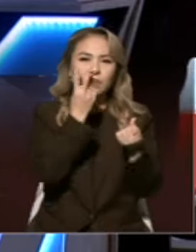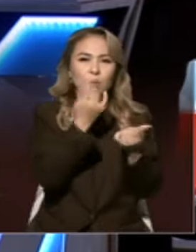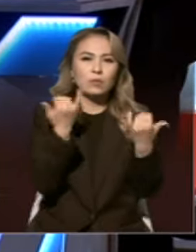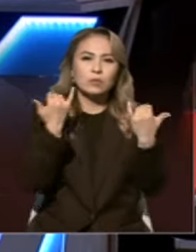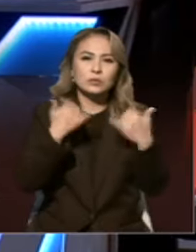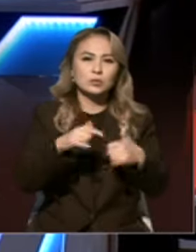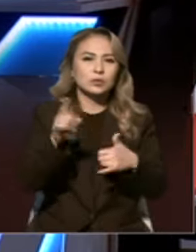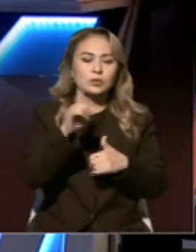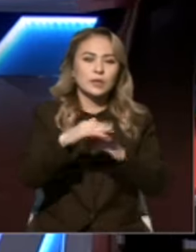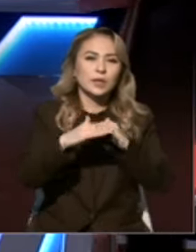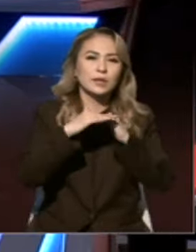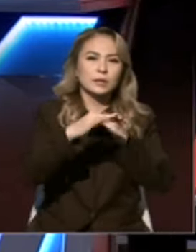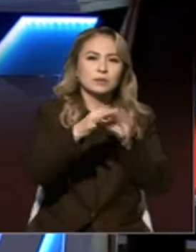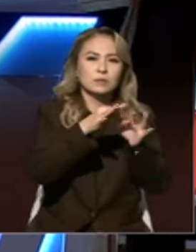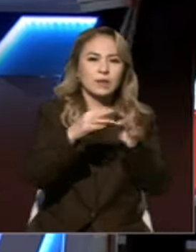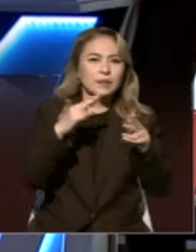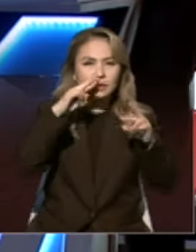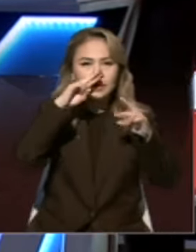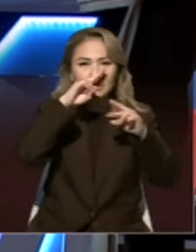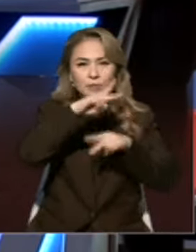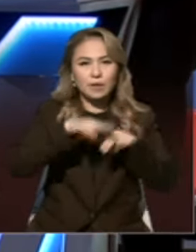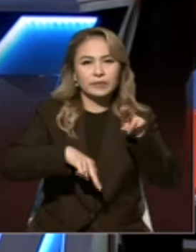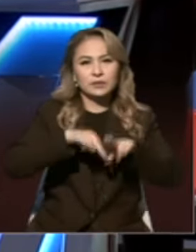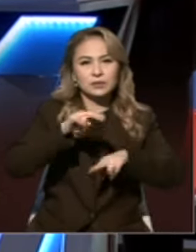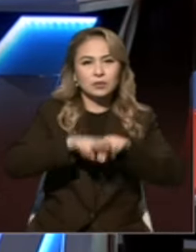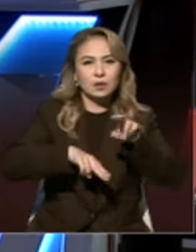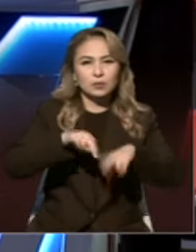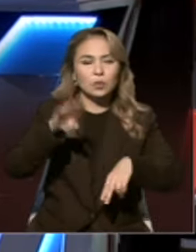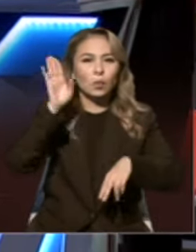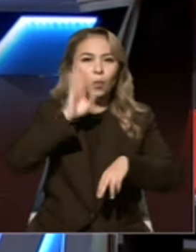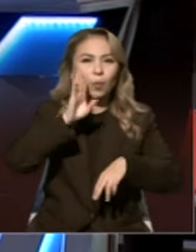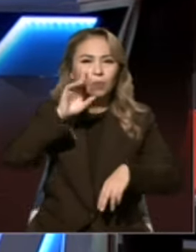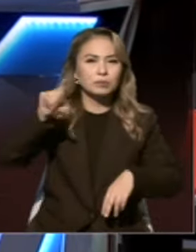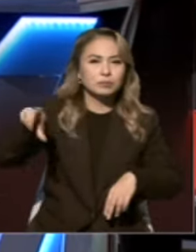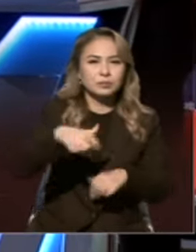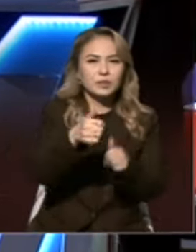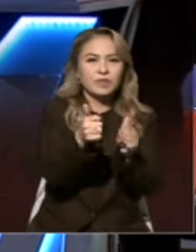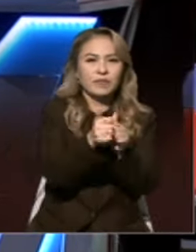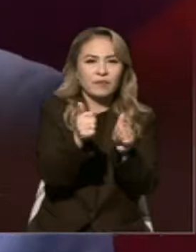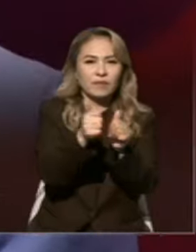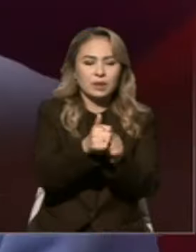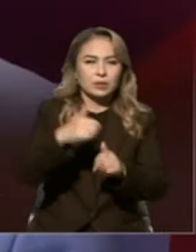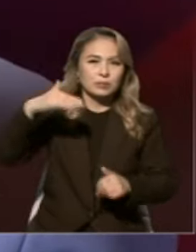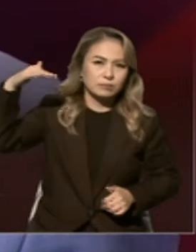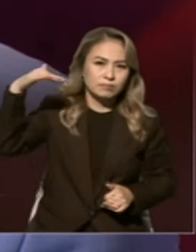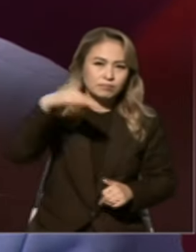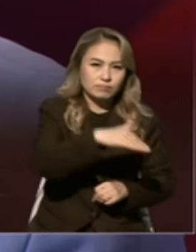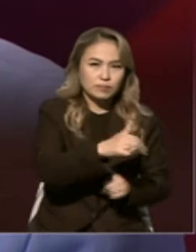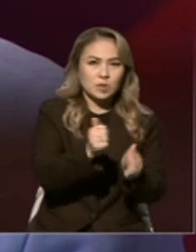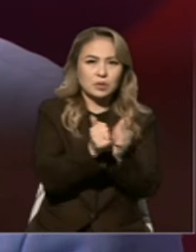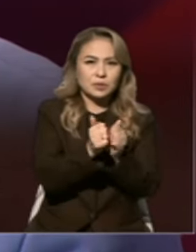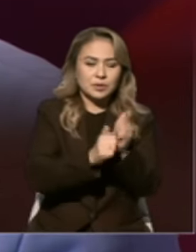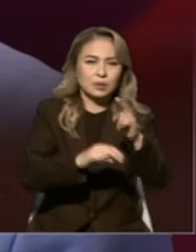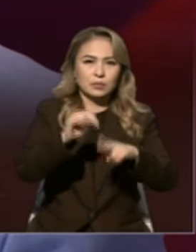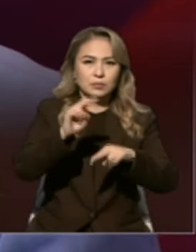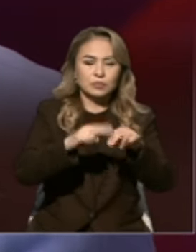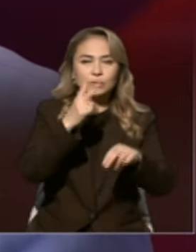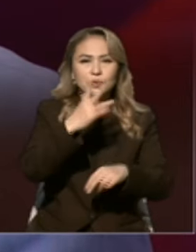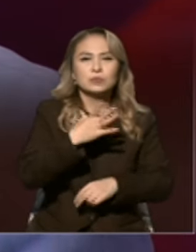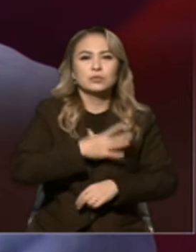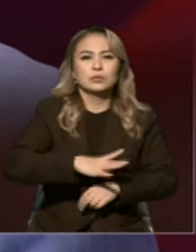нәрсе елді мекендердің дұрыс салынбауы. Өзеннің бойында, сайларда және де бұған мен таңым